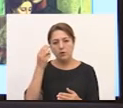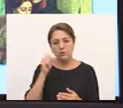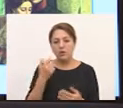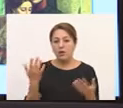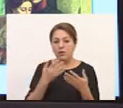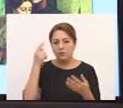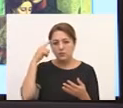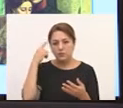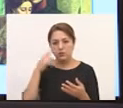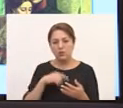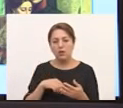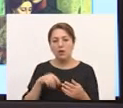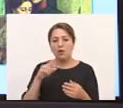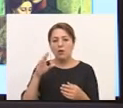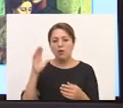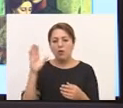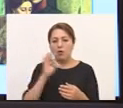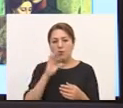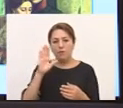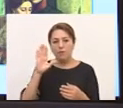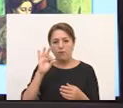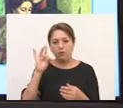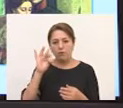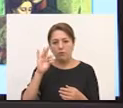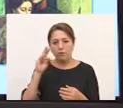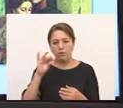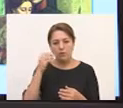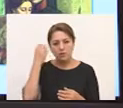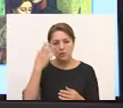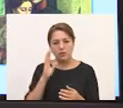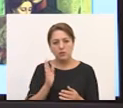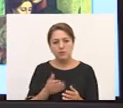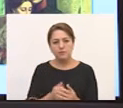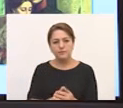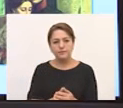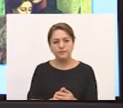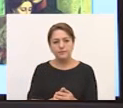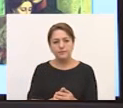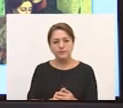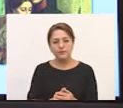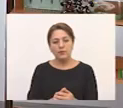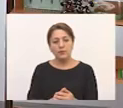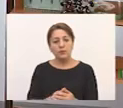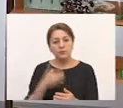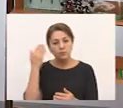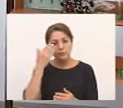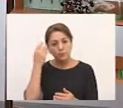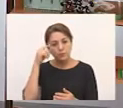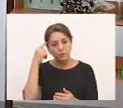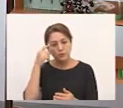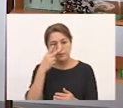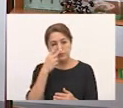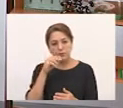или мифы об орле и вороне вы знаете. Ну, наверное, видели мультфильм о